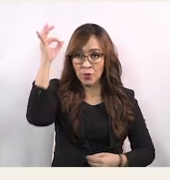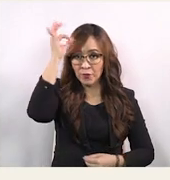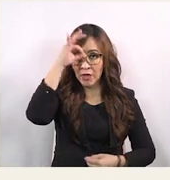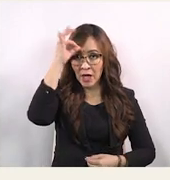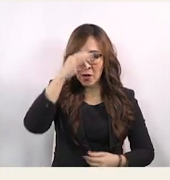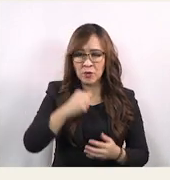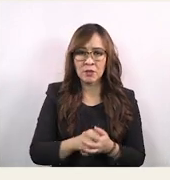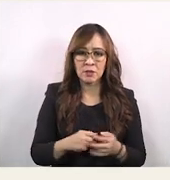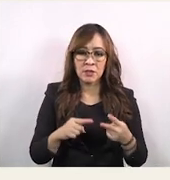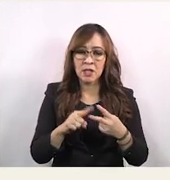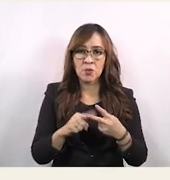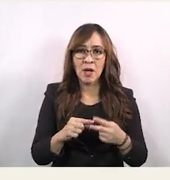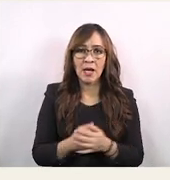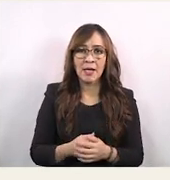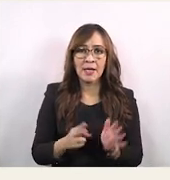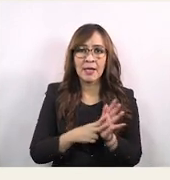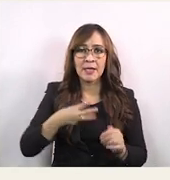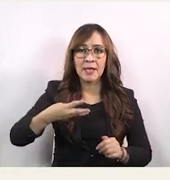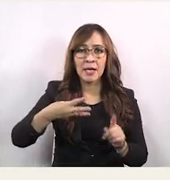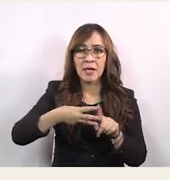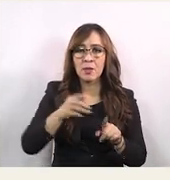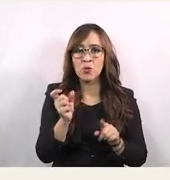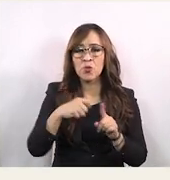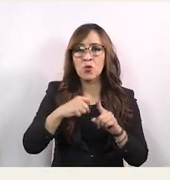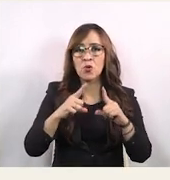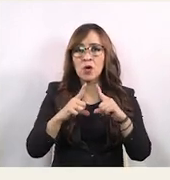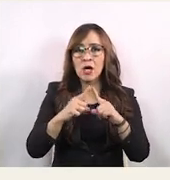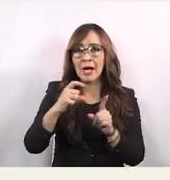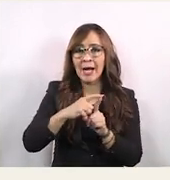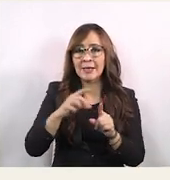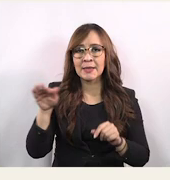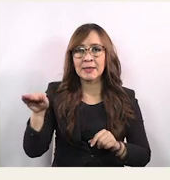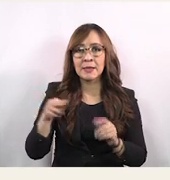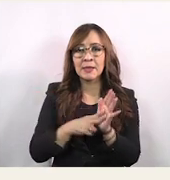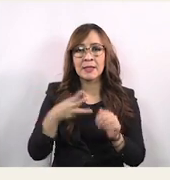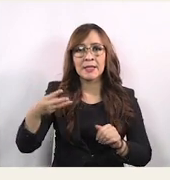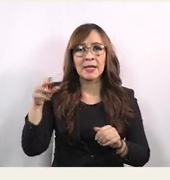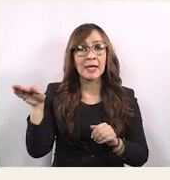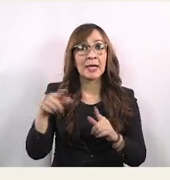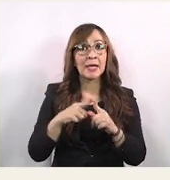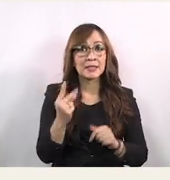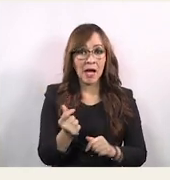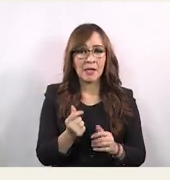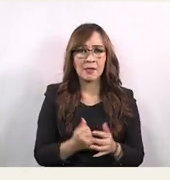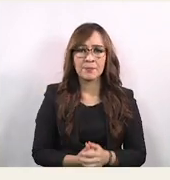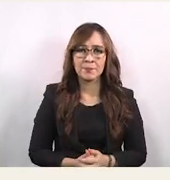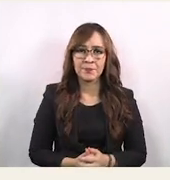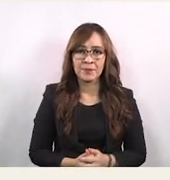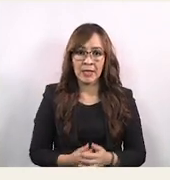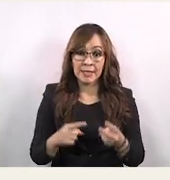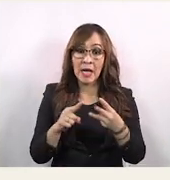yang kedua roh nebukadnezar yang ketika Hai Roger rodes Yo what's pilihan